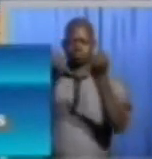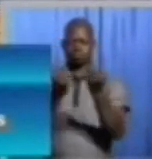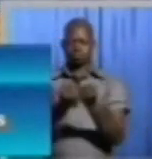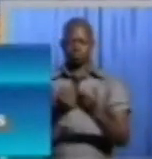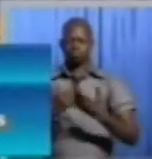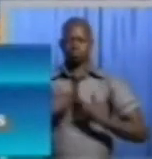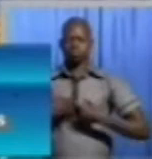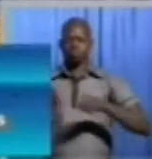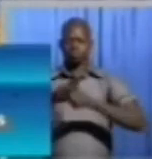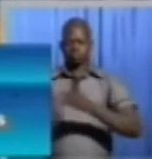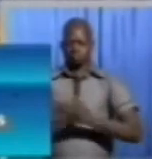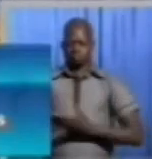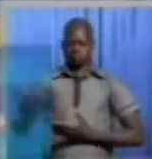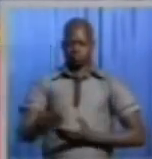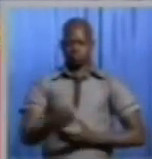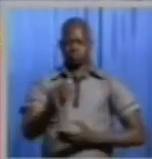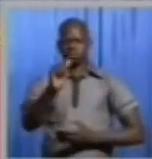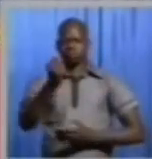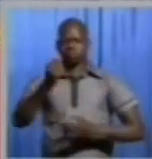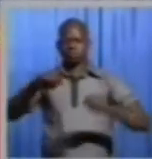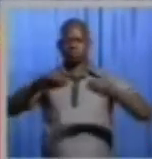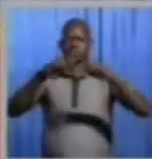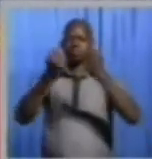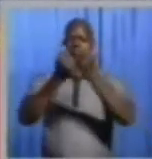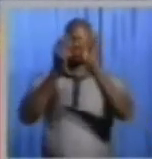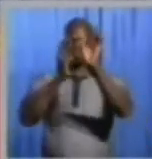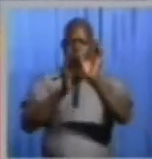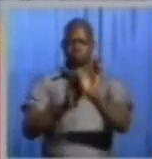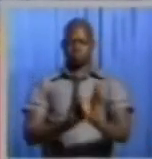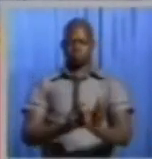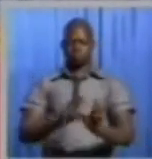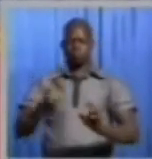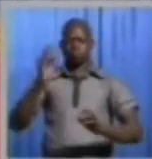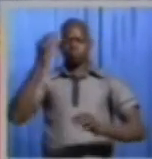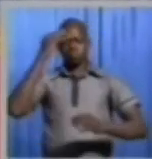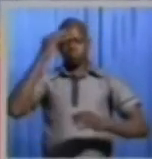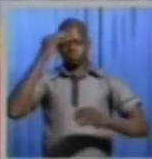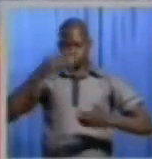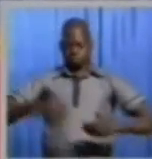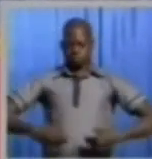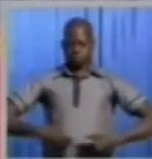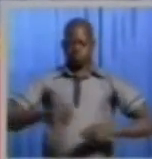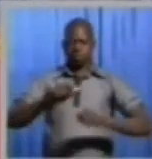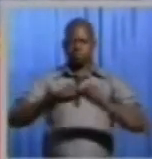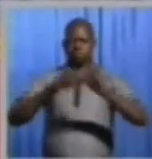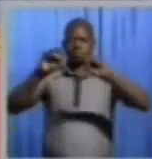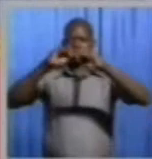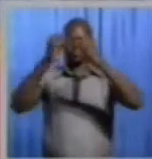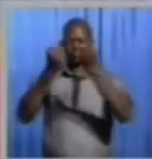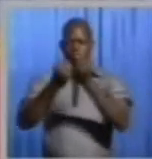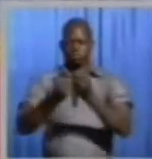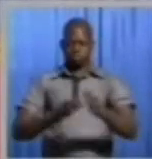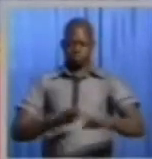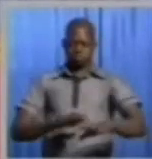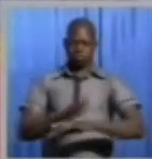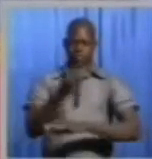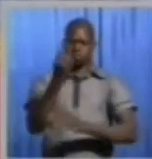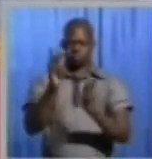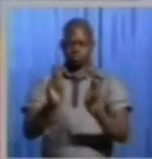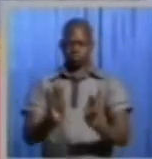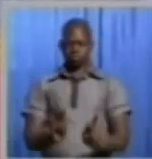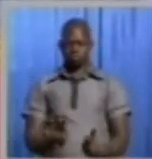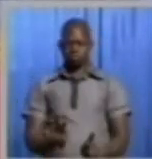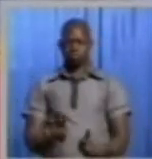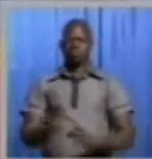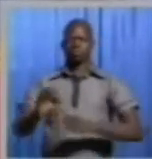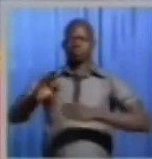aussi invité 10 associations partenaires du ministère de la Jeunesse. Et chaque association a envoyé une personne et la